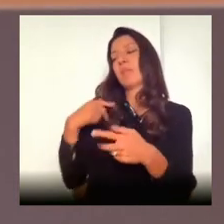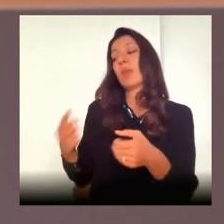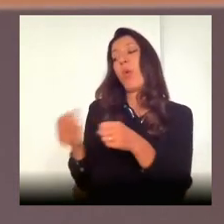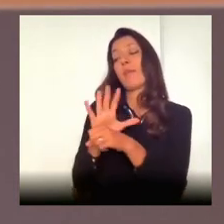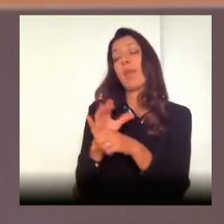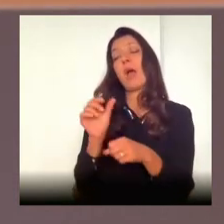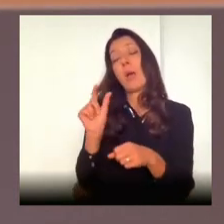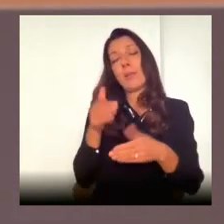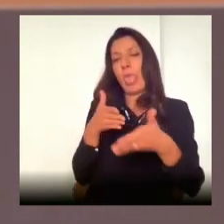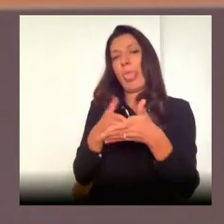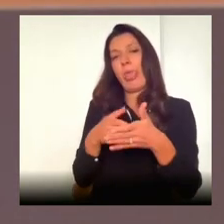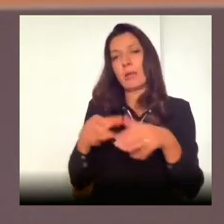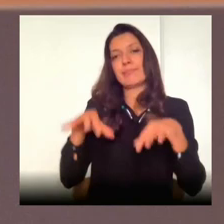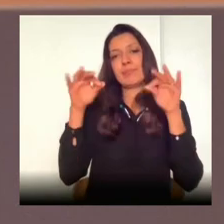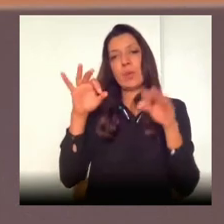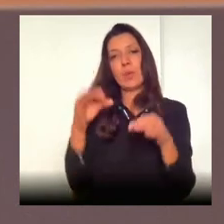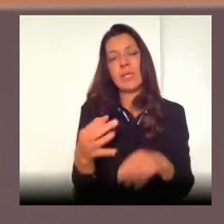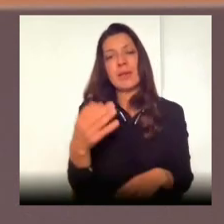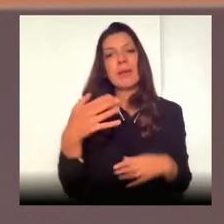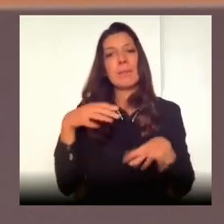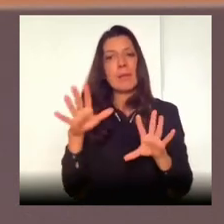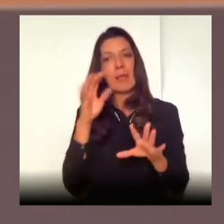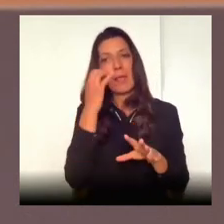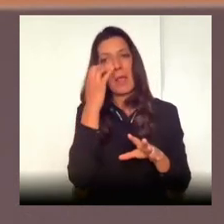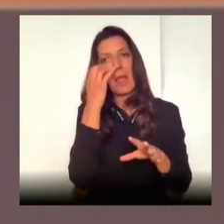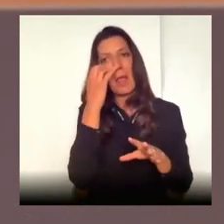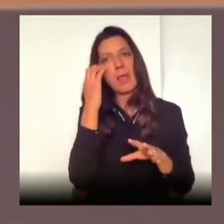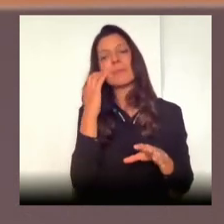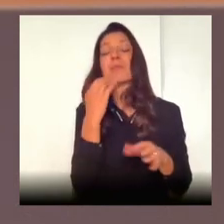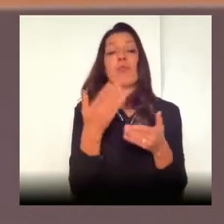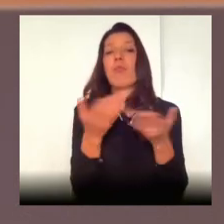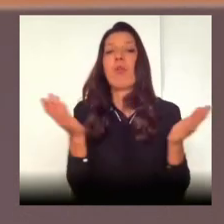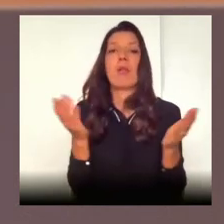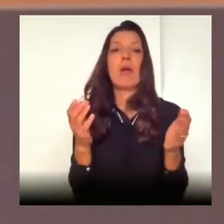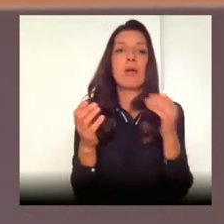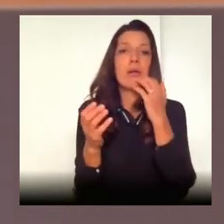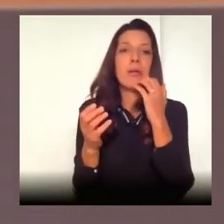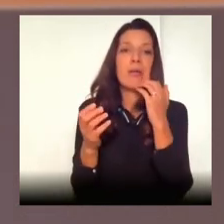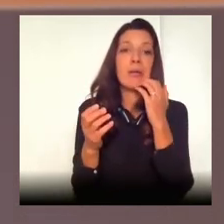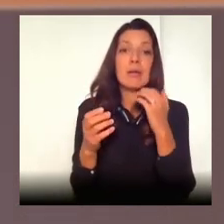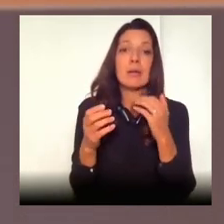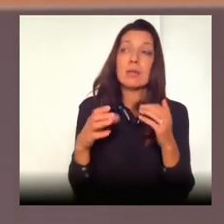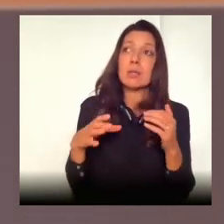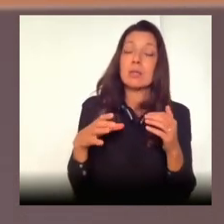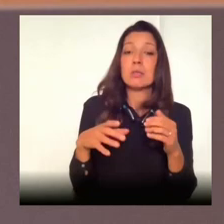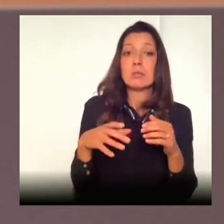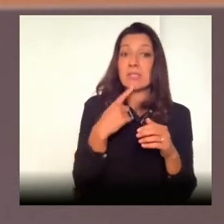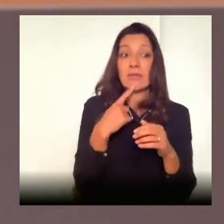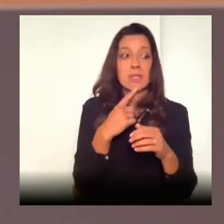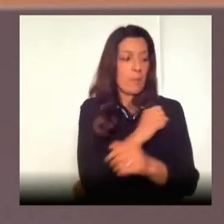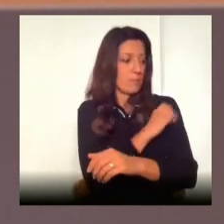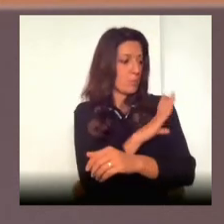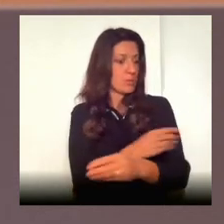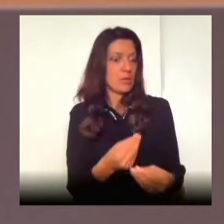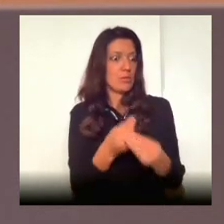nous a mis quelques bâtons dans les roues, c'est le cas de le dire. Mais voilà, il y a d'autres manières. On n'est pas obligé de traumatiser ses muscles pour faire du